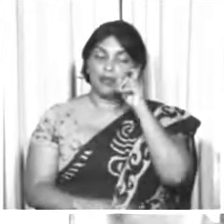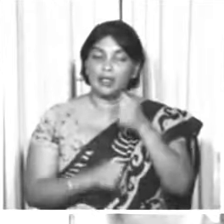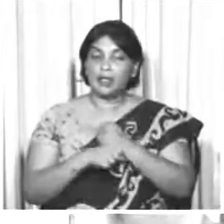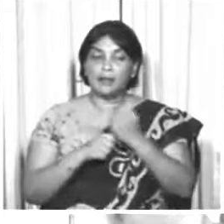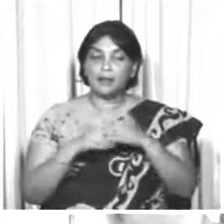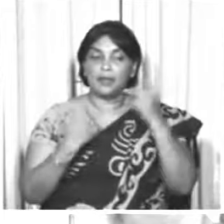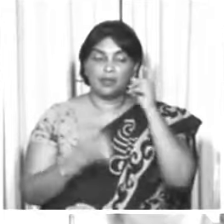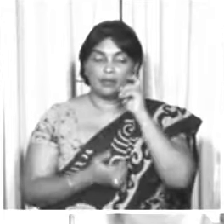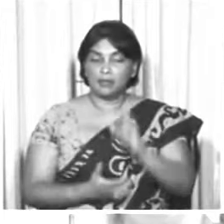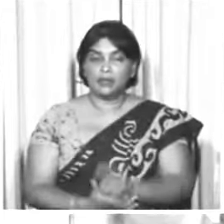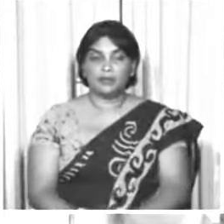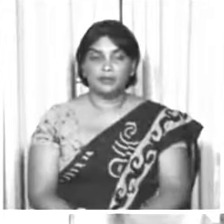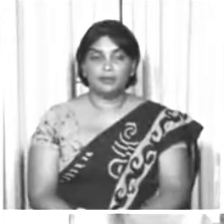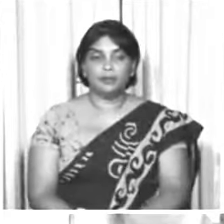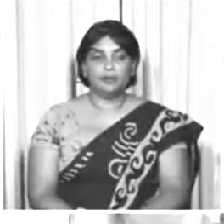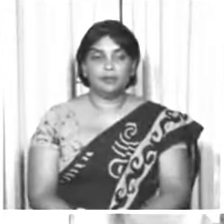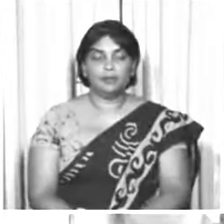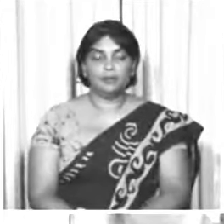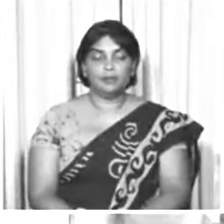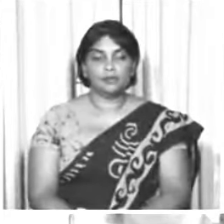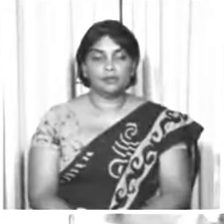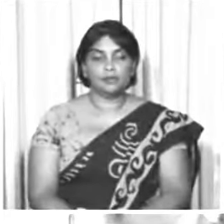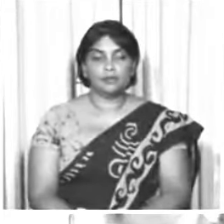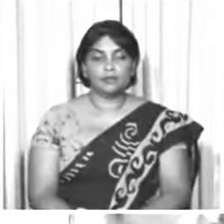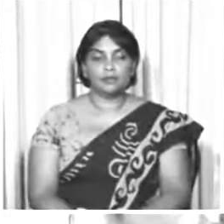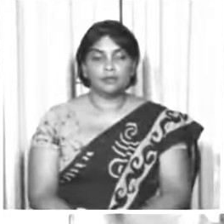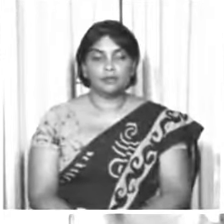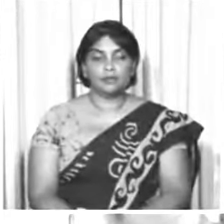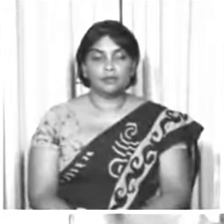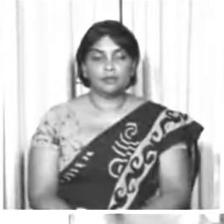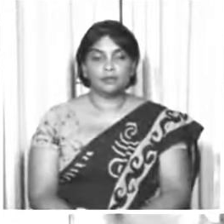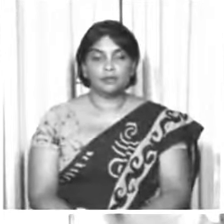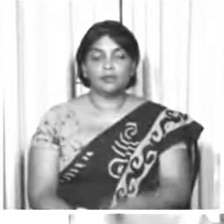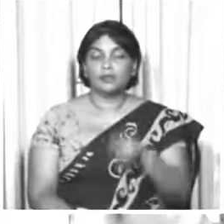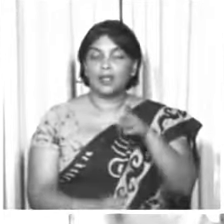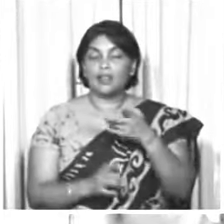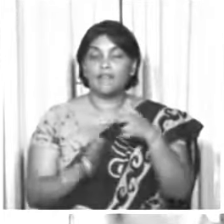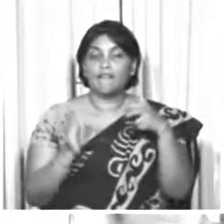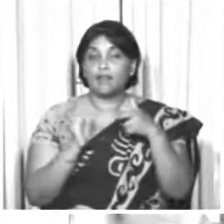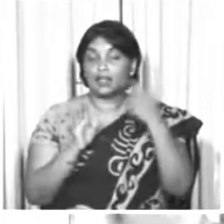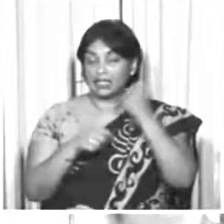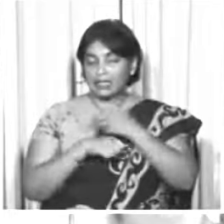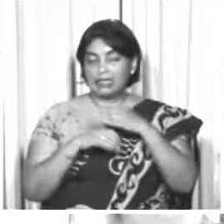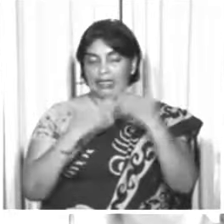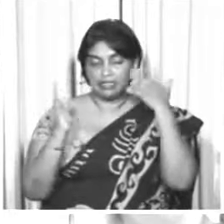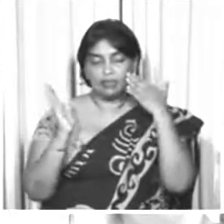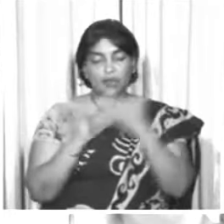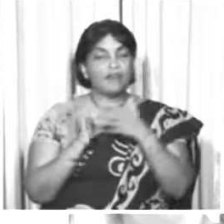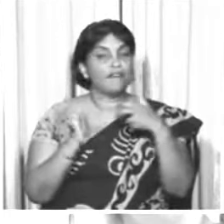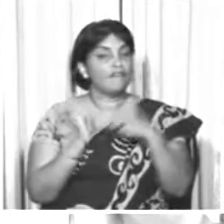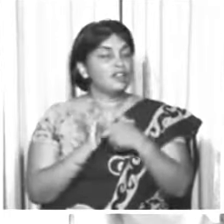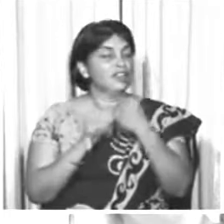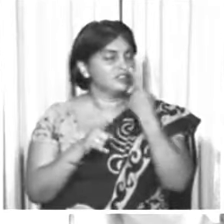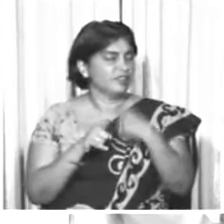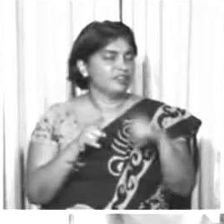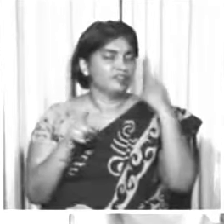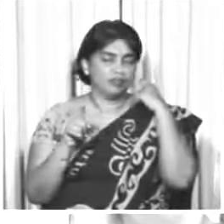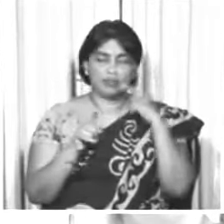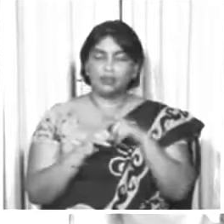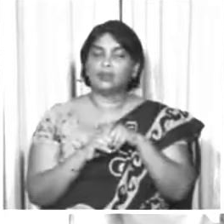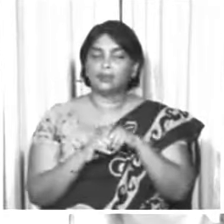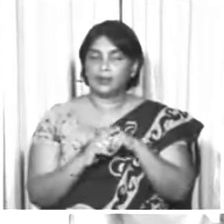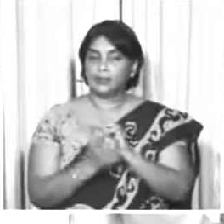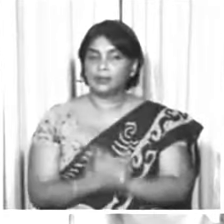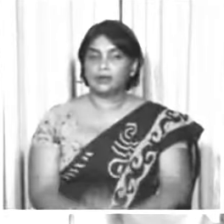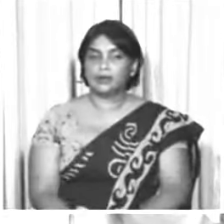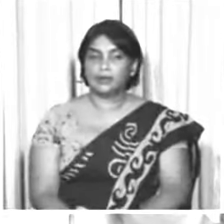එක ඒ ගැසට් එකේ තියෙන වීසා ගැන විතරයි බලන්න මේ මේ සම්පූර්ණ ගැසට්